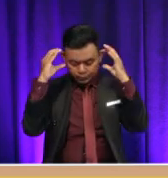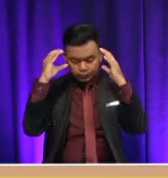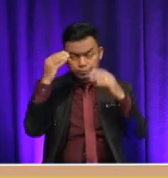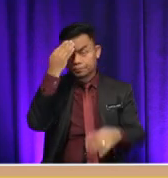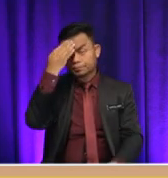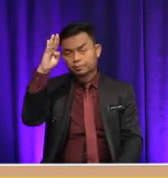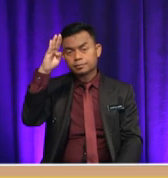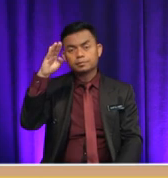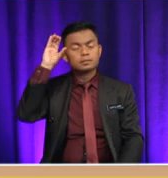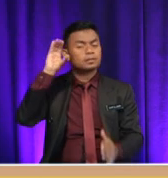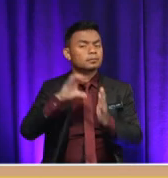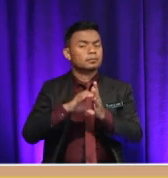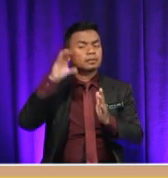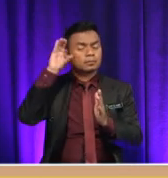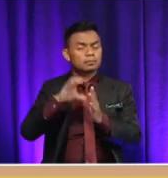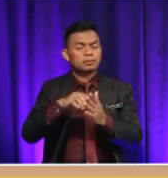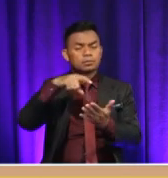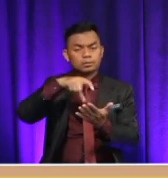lukisan bangunan